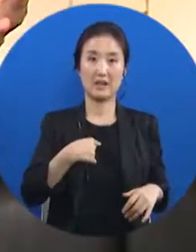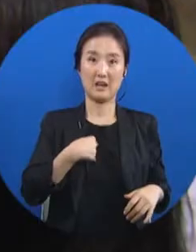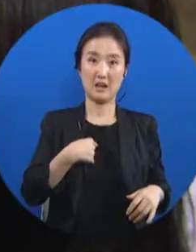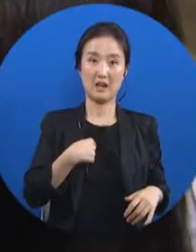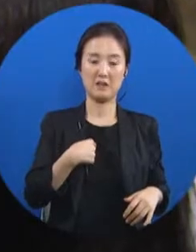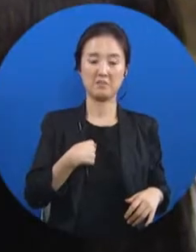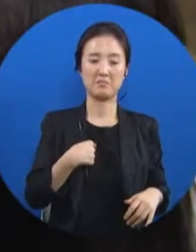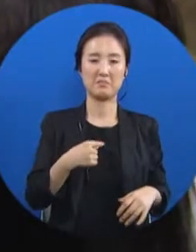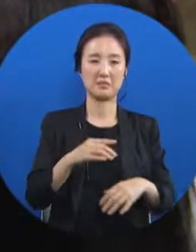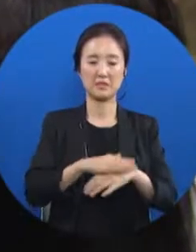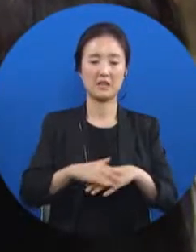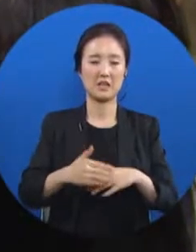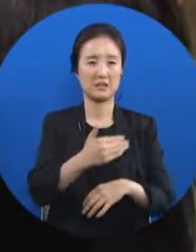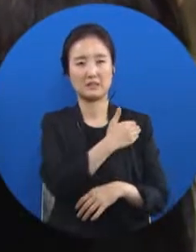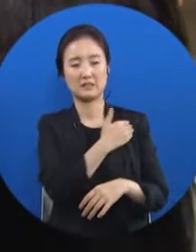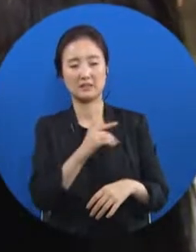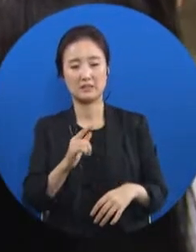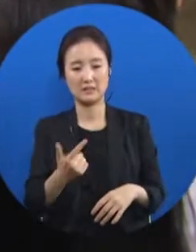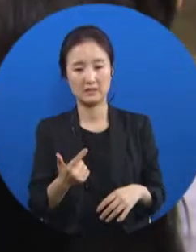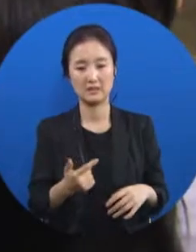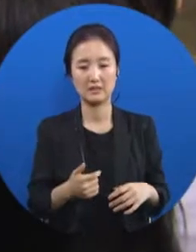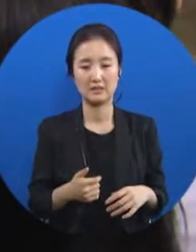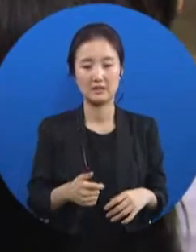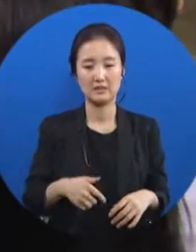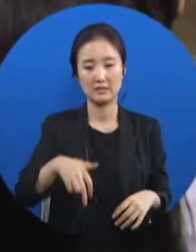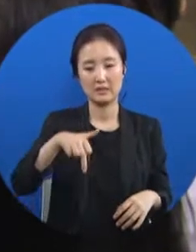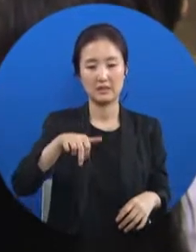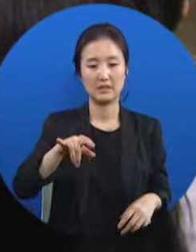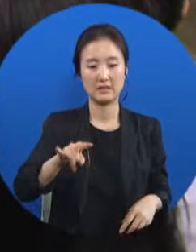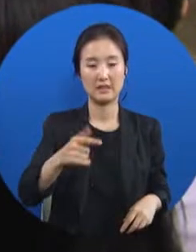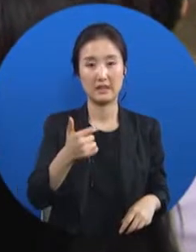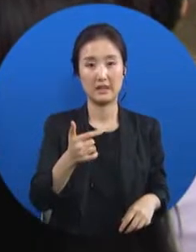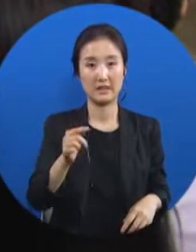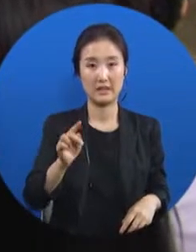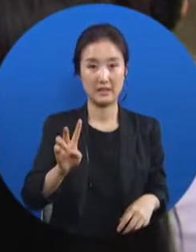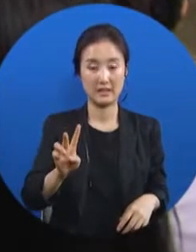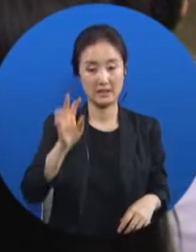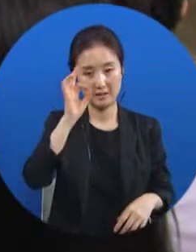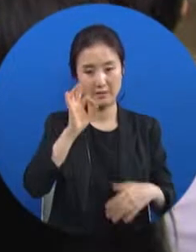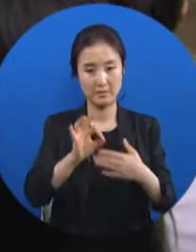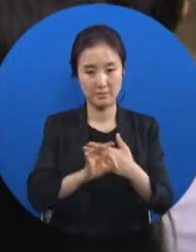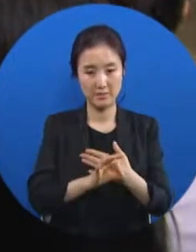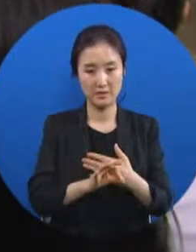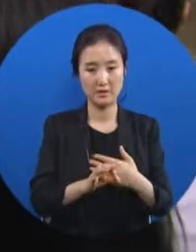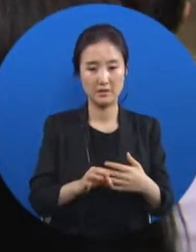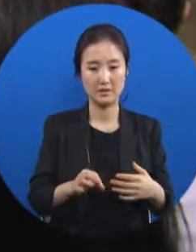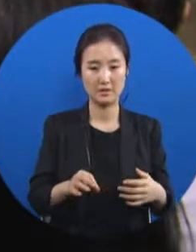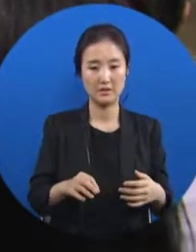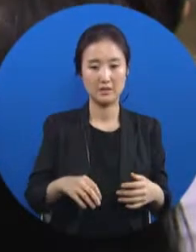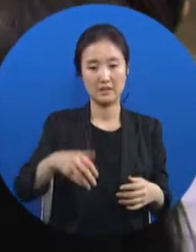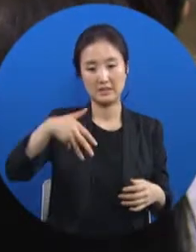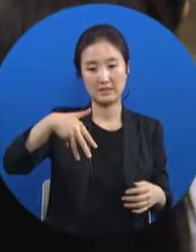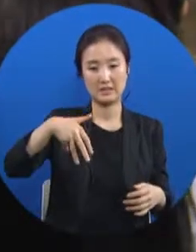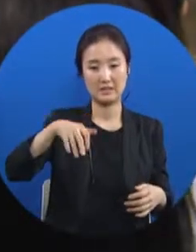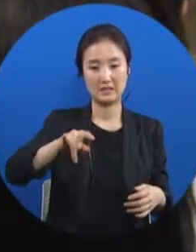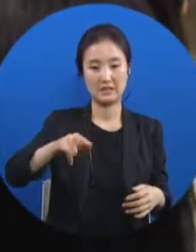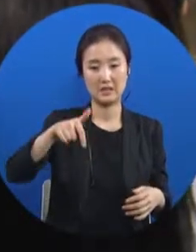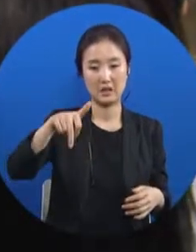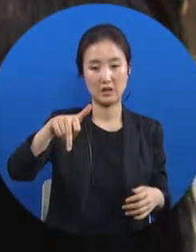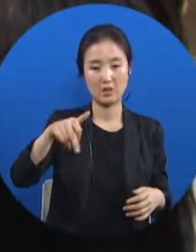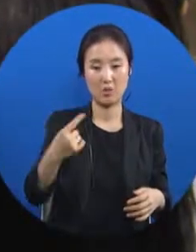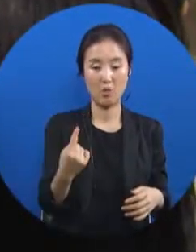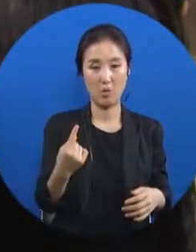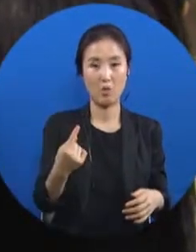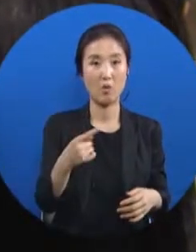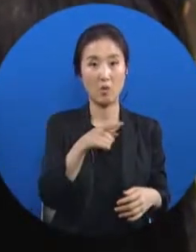네. 케냐에서도요, 나이로비에서 같은 숙소에 있던 체코에서 온 친구 저보다 등치가 더 커. 나갔다가 팬티만